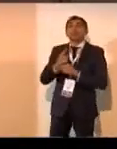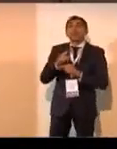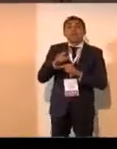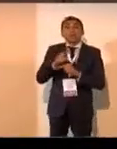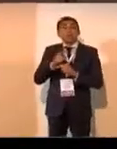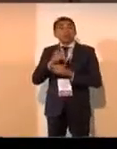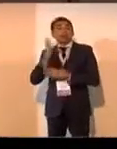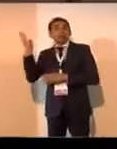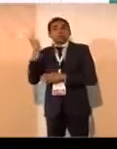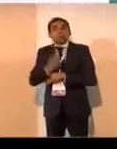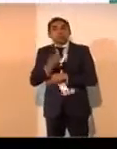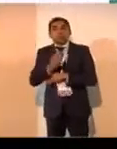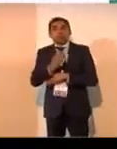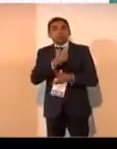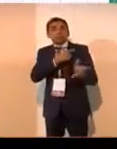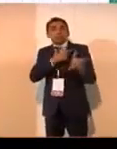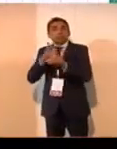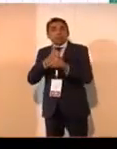questa minaccia